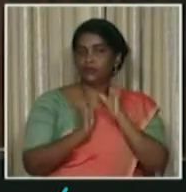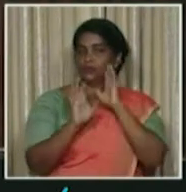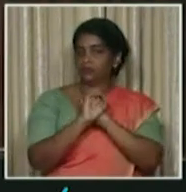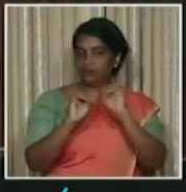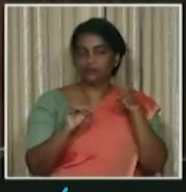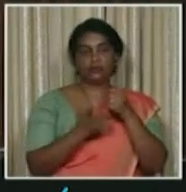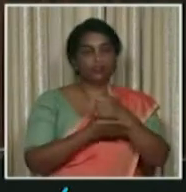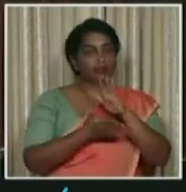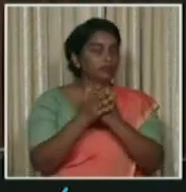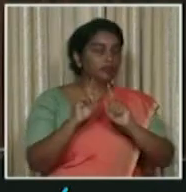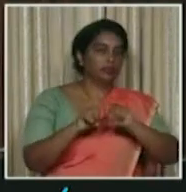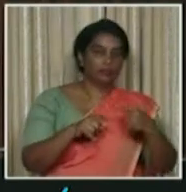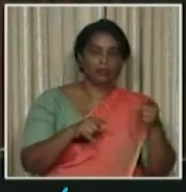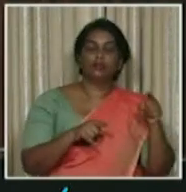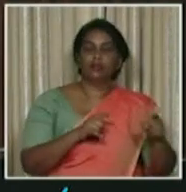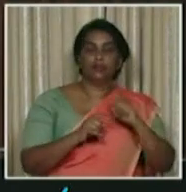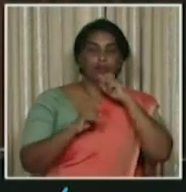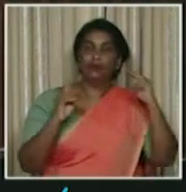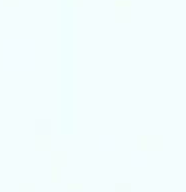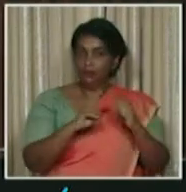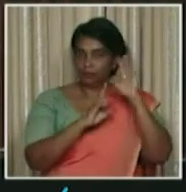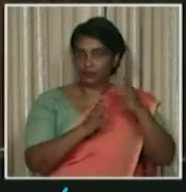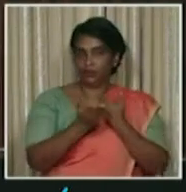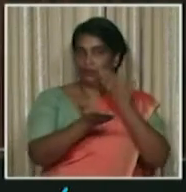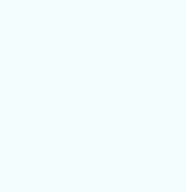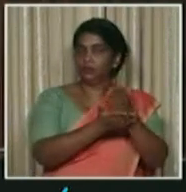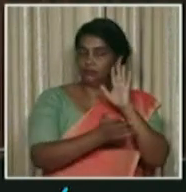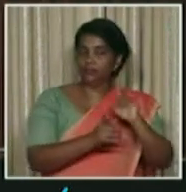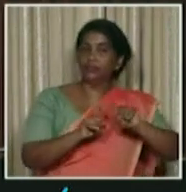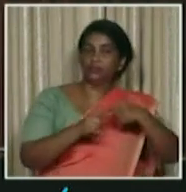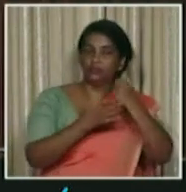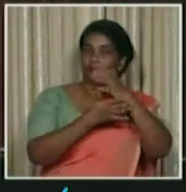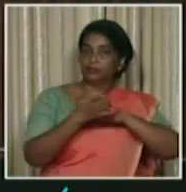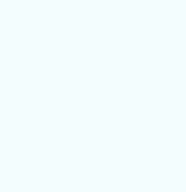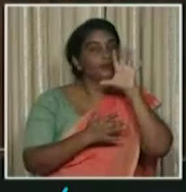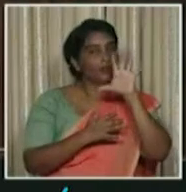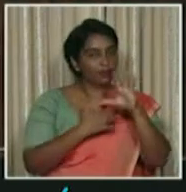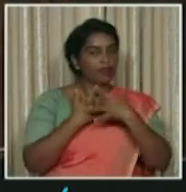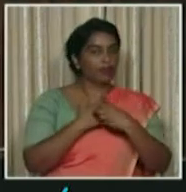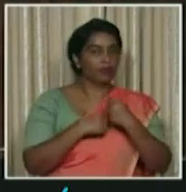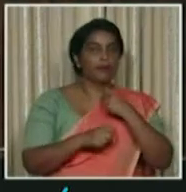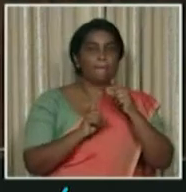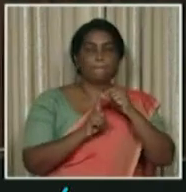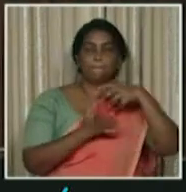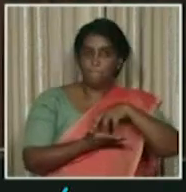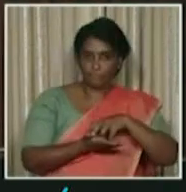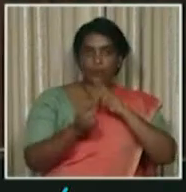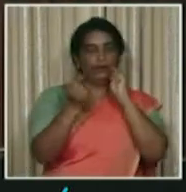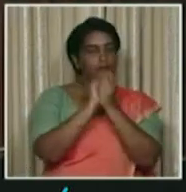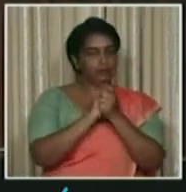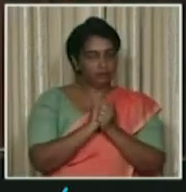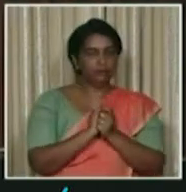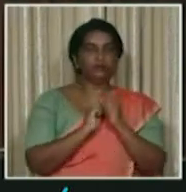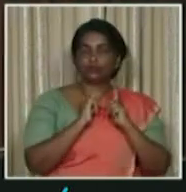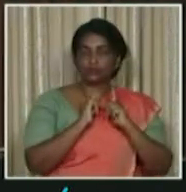ලද පෙත්සමට අමතරව ශ්‍රේෂ්ඨාධිකරණය වෙත ඉදිරිපත් කරන ලද තවත් පෙත්සම් පහක පිටපත්ද ප්‍රාදේශීය සභා සංශෝධන නගර